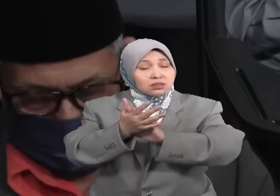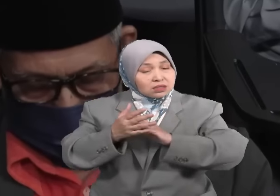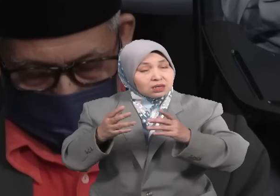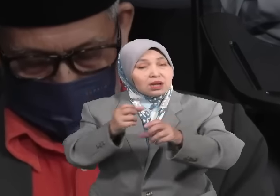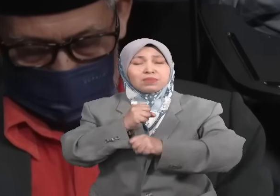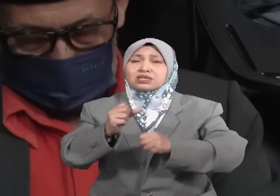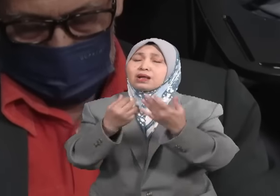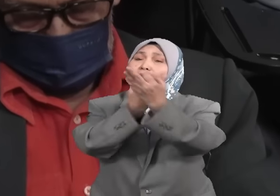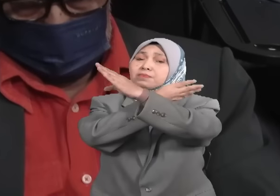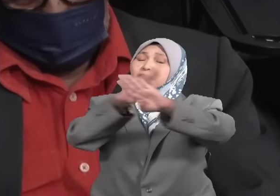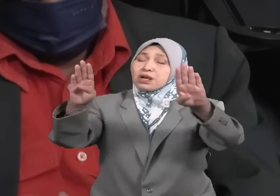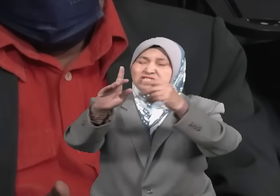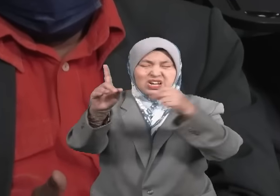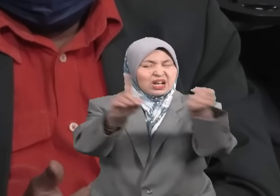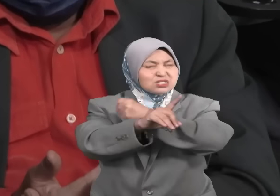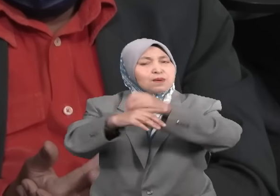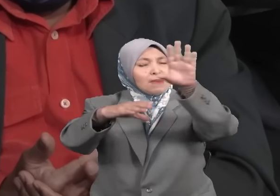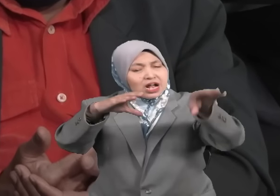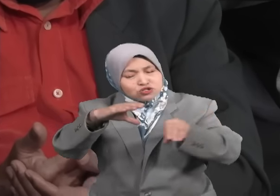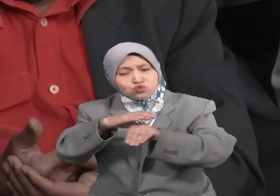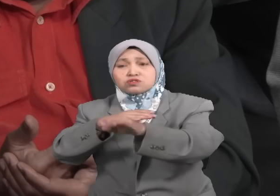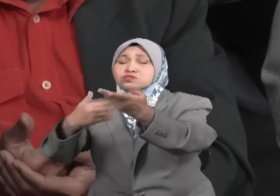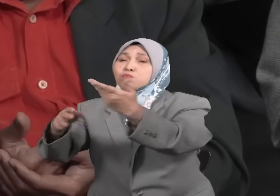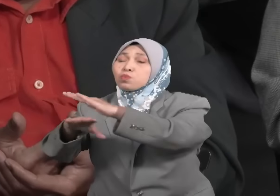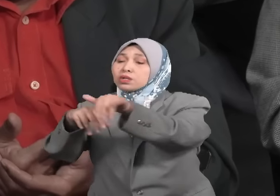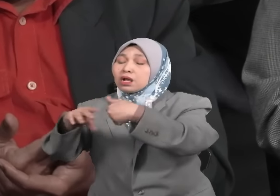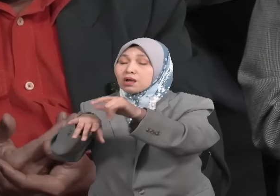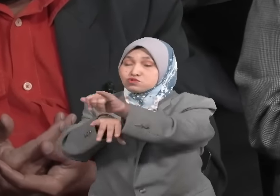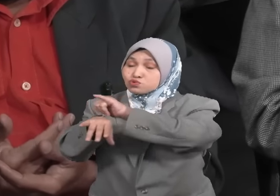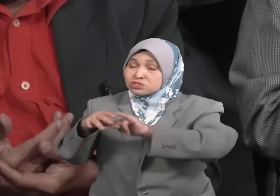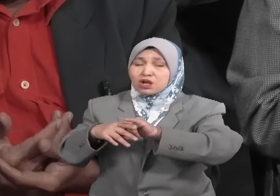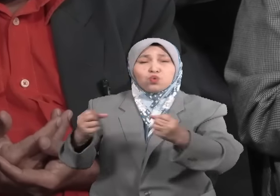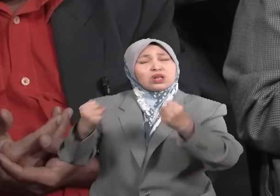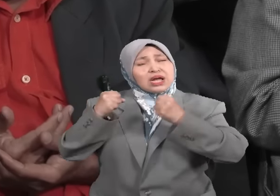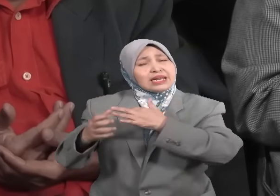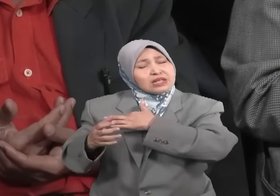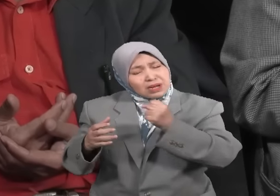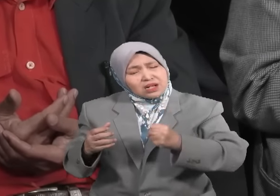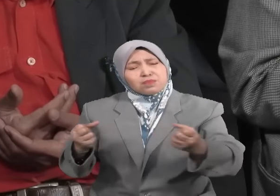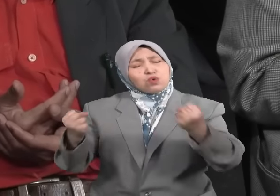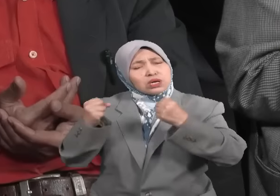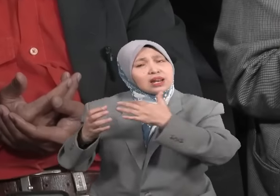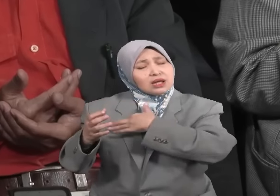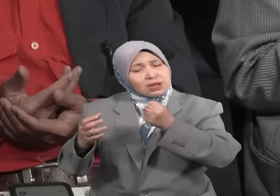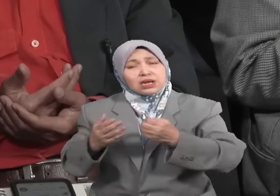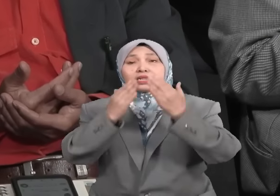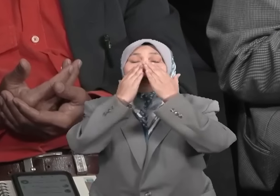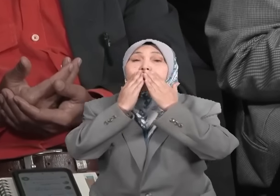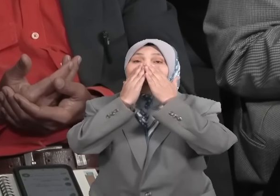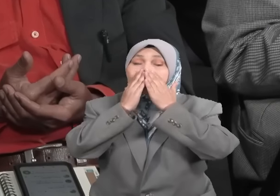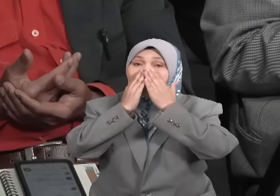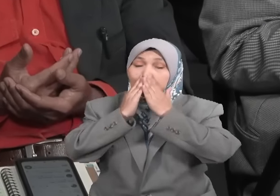daripada azab-Mu, ya Allah. Dan masukkanlah kami semua ke syurga, ya Allah. Kuatkanlah iman kami, ya Allah. Kuatkanlah iman kami, ya Allah. Amin, ya Rabbal